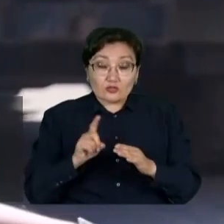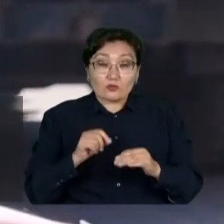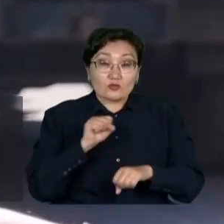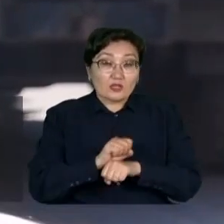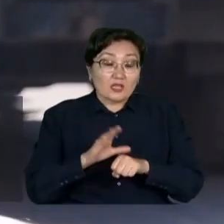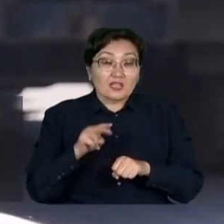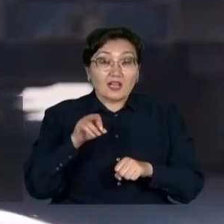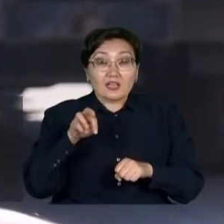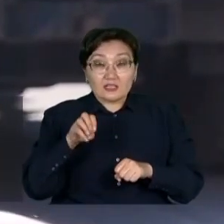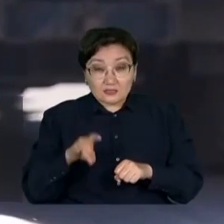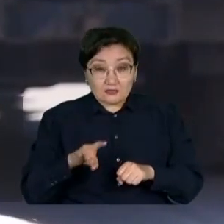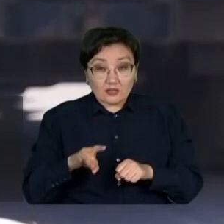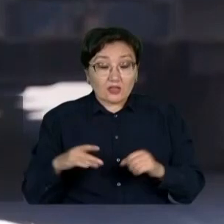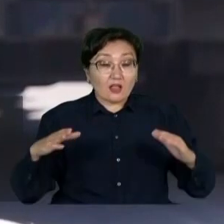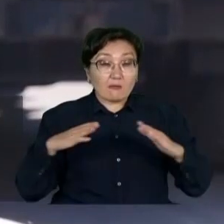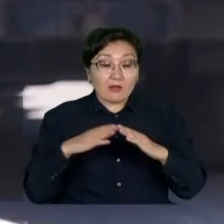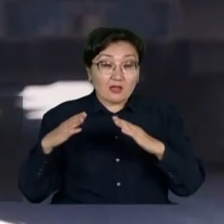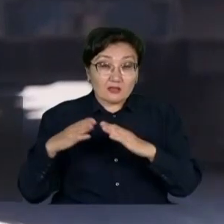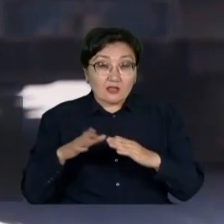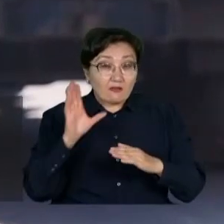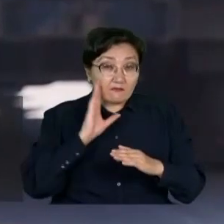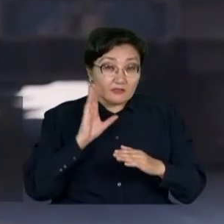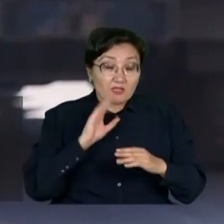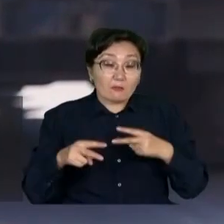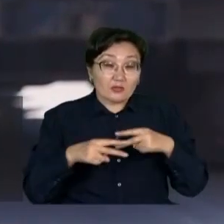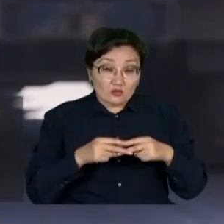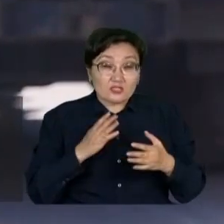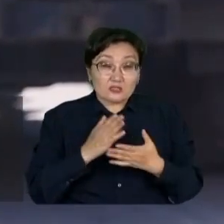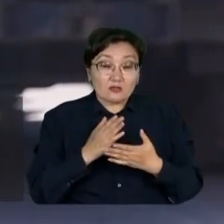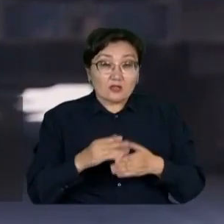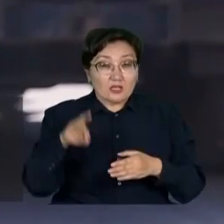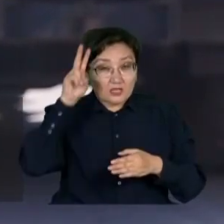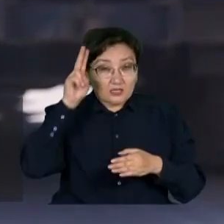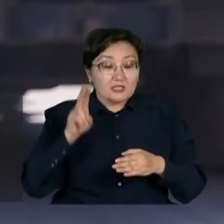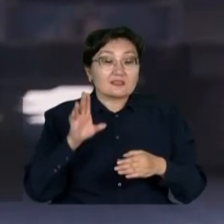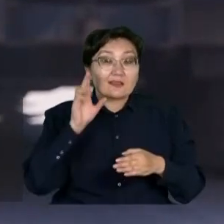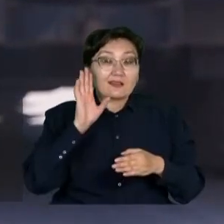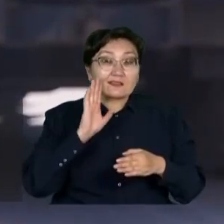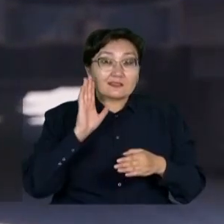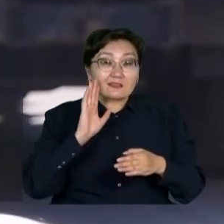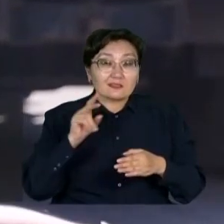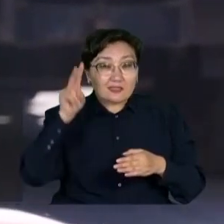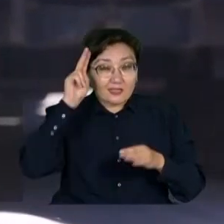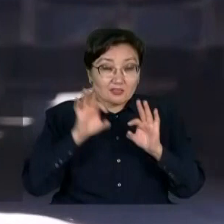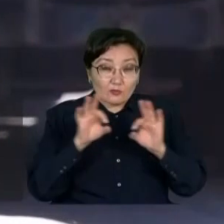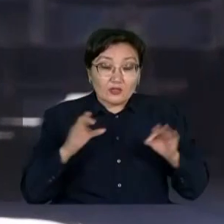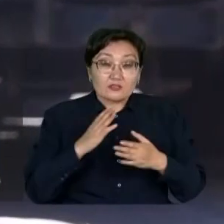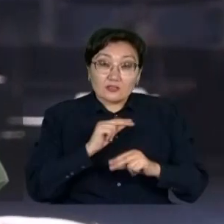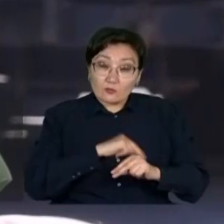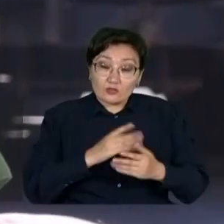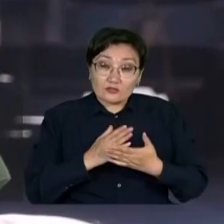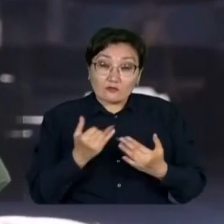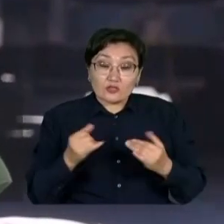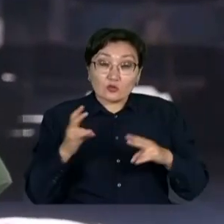останавливать коллектор в домах. Вода подключена, канализация работает. На сегодня ночью просто